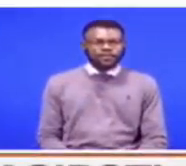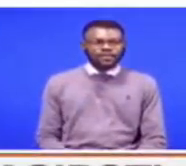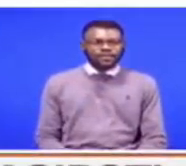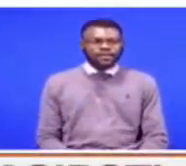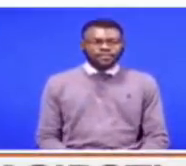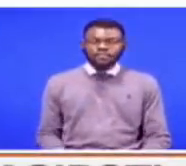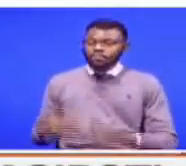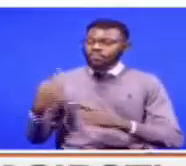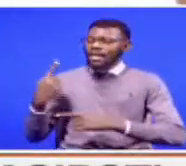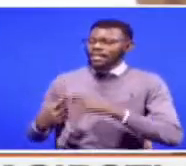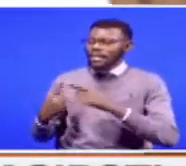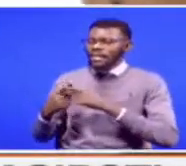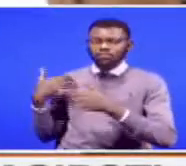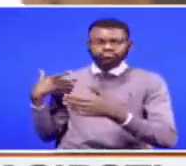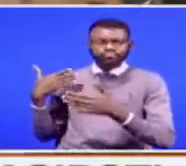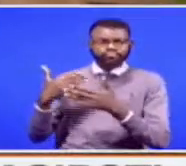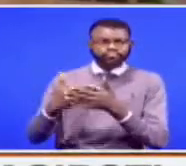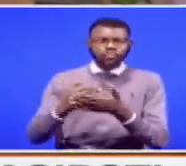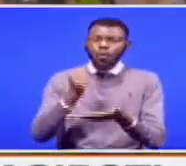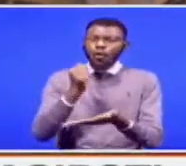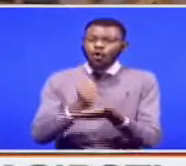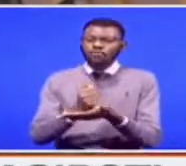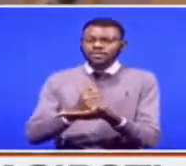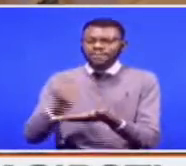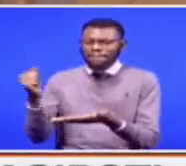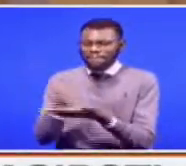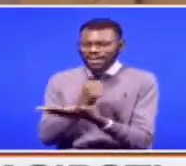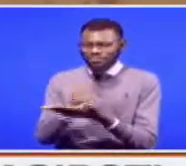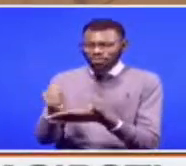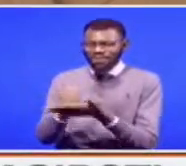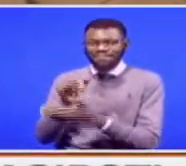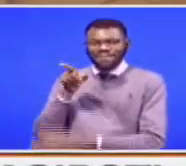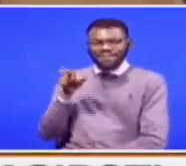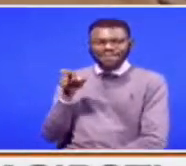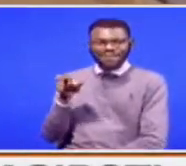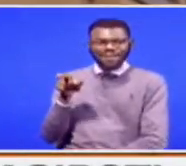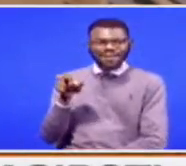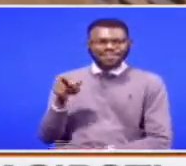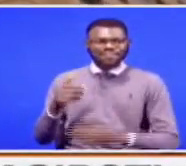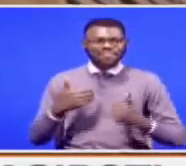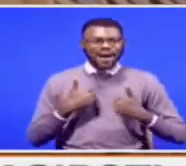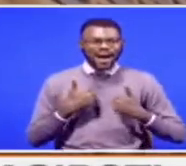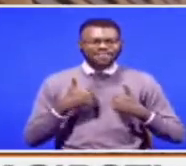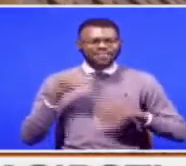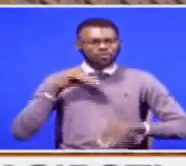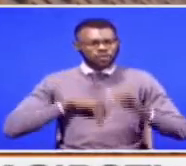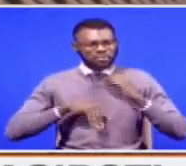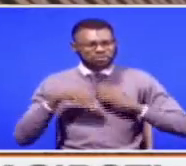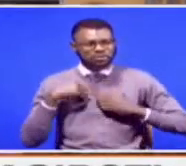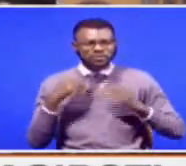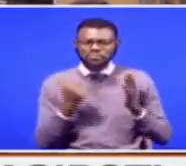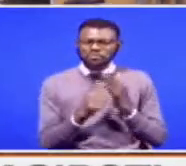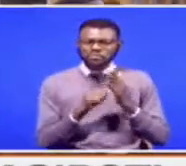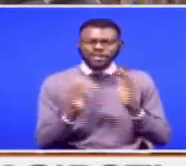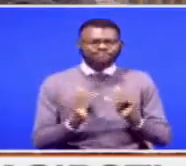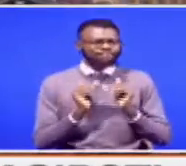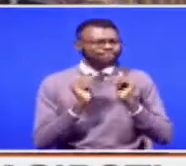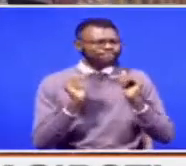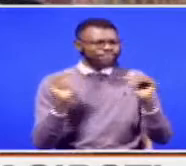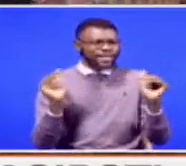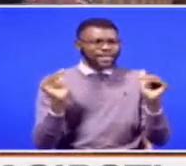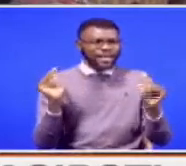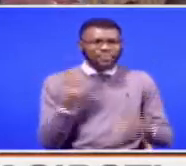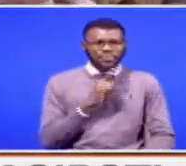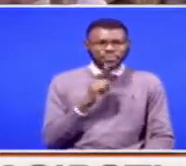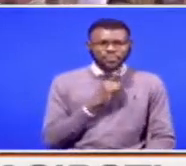Kwa miaka kadhaa idara ya uhamiaji kitengo cha kutoa pasipoti kimekuwa kikiandamwa na tuhuma za ufisadi wa hali ya juu, na